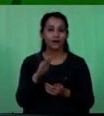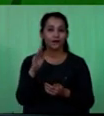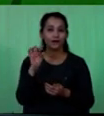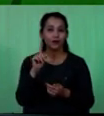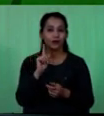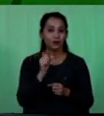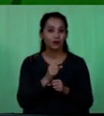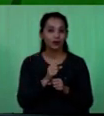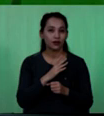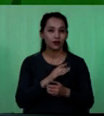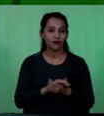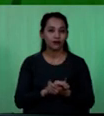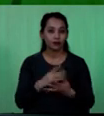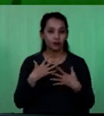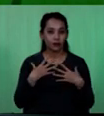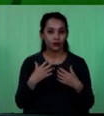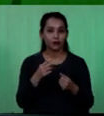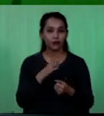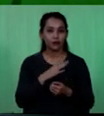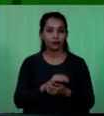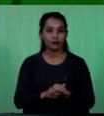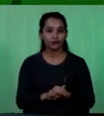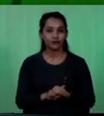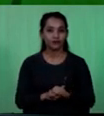nima qildi? Sog'ayib qoldi.